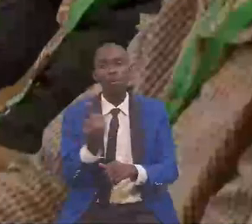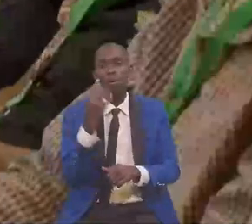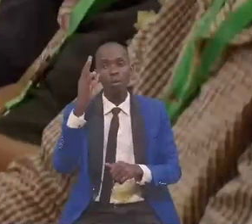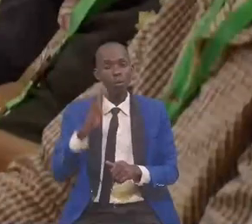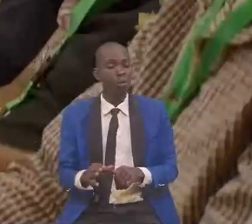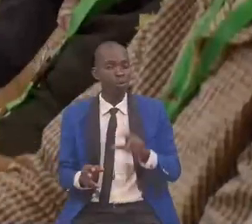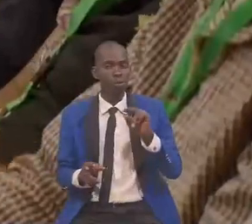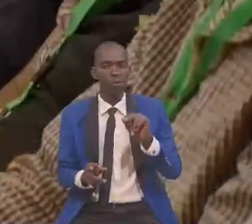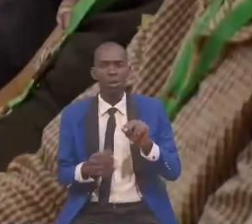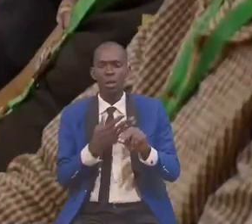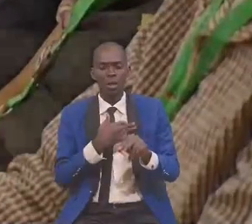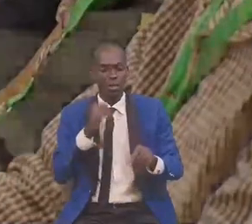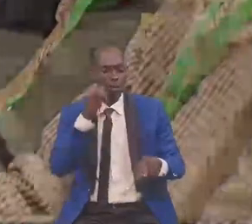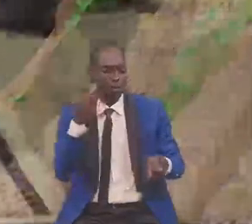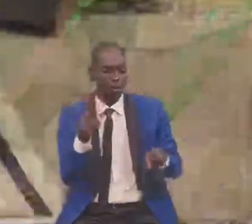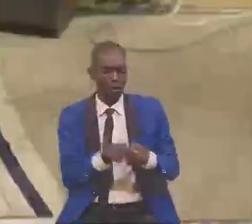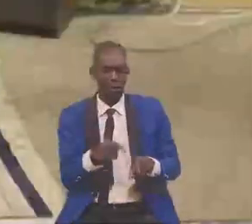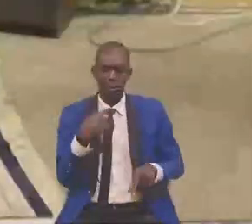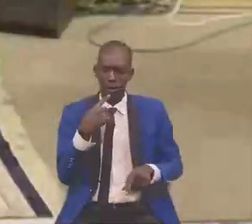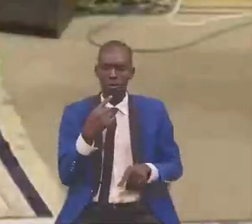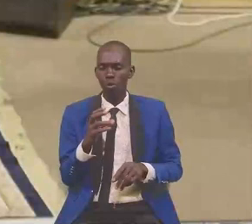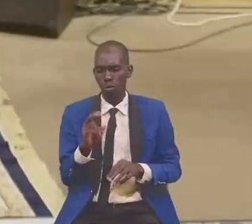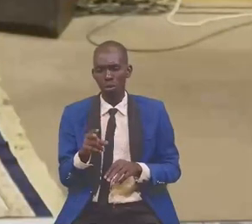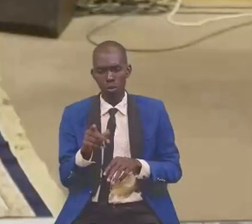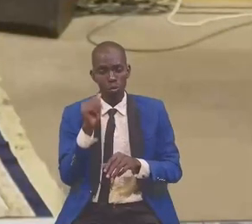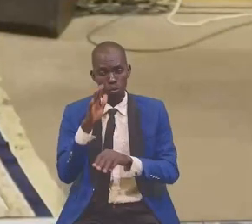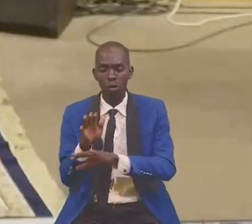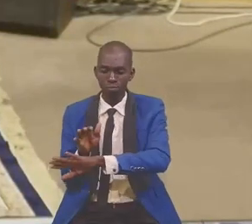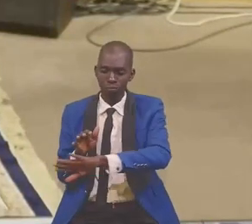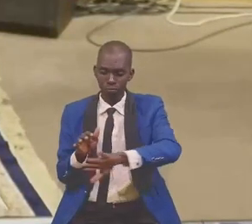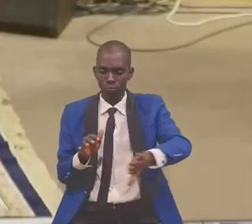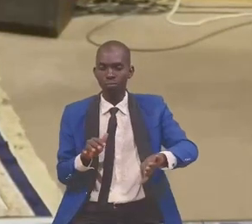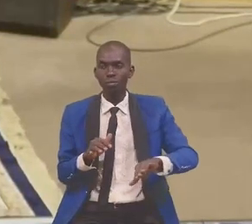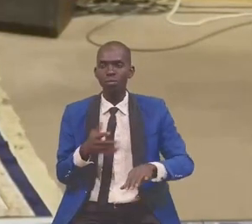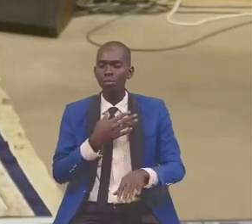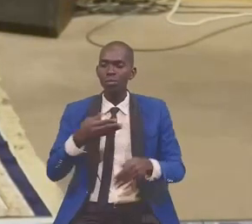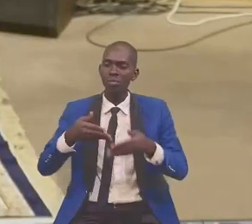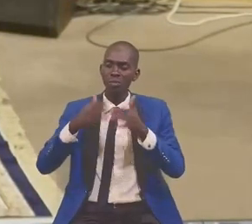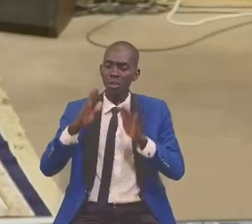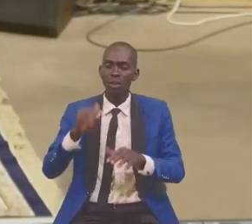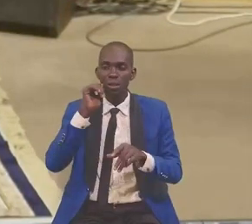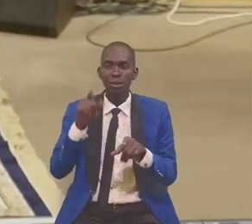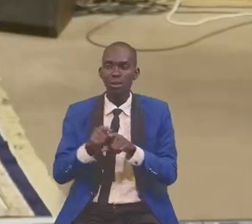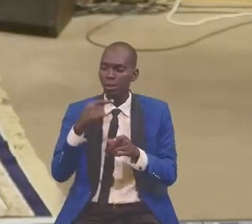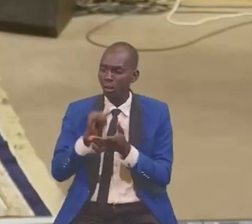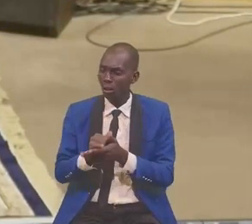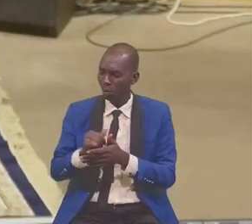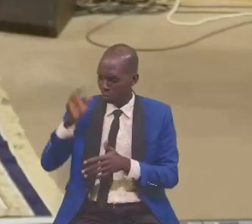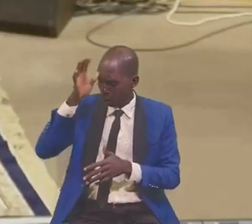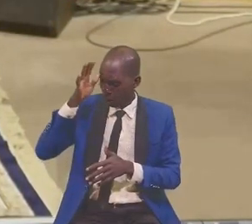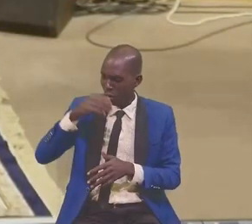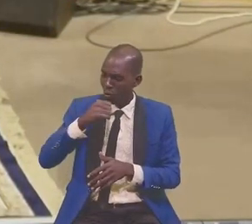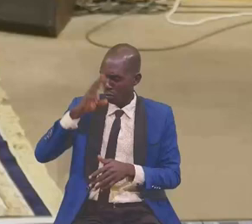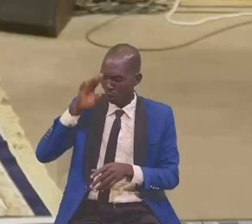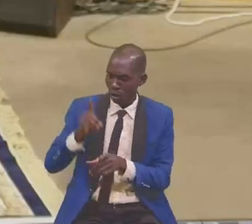comprend. Mais mettez-vous de côté. Et les soeurs ont dit, monsieur, descendez.